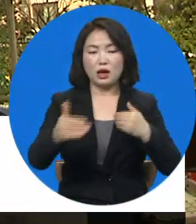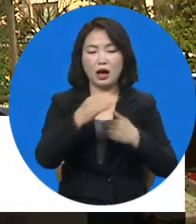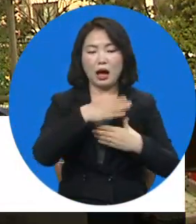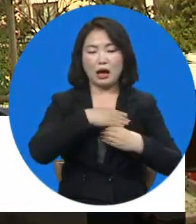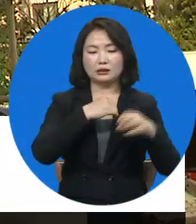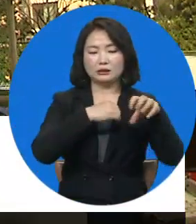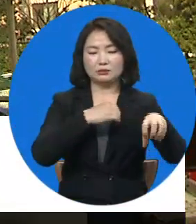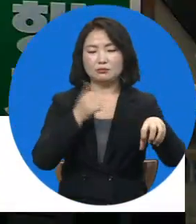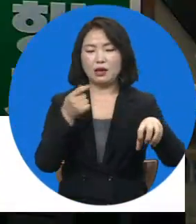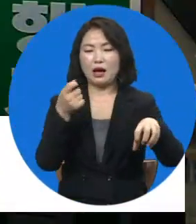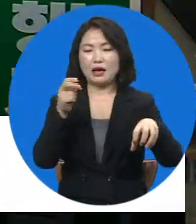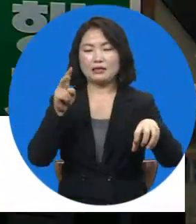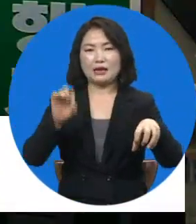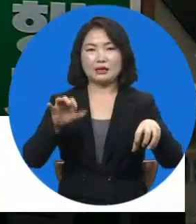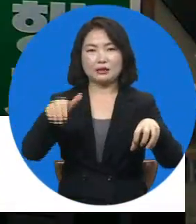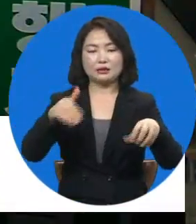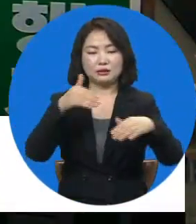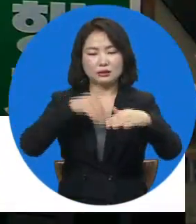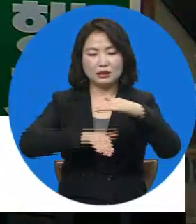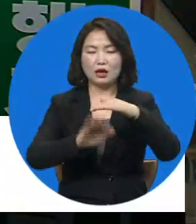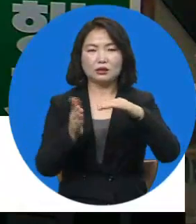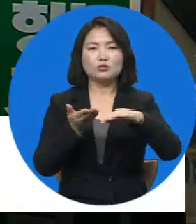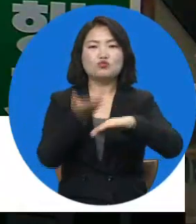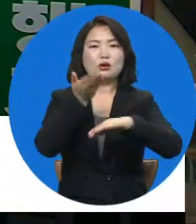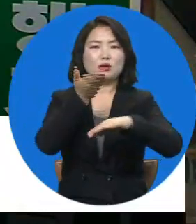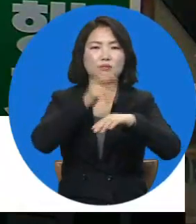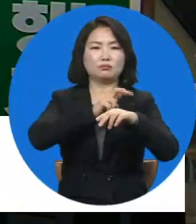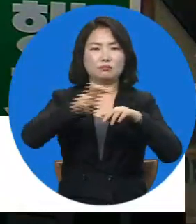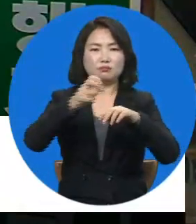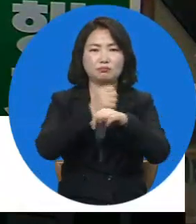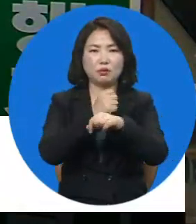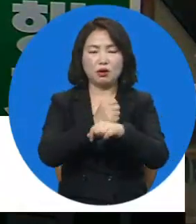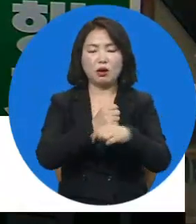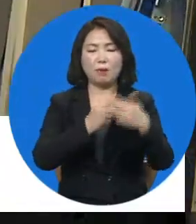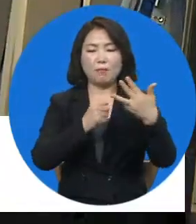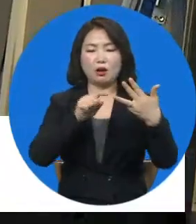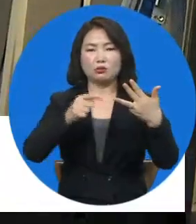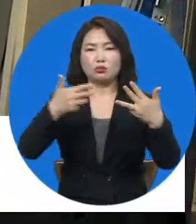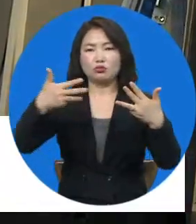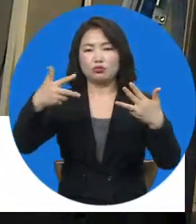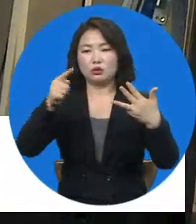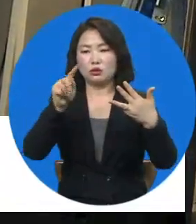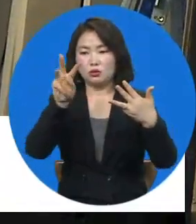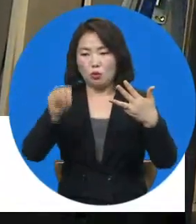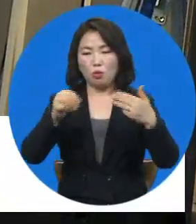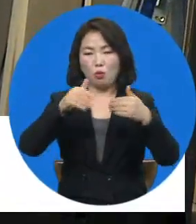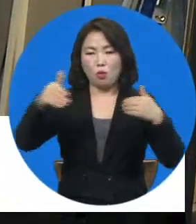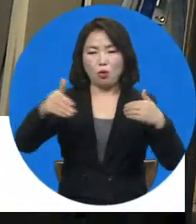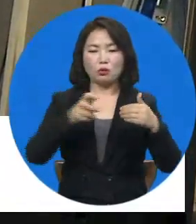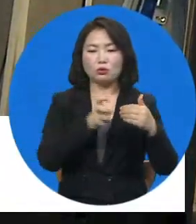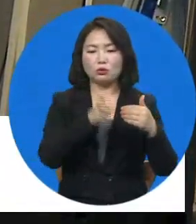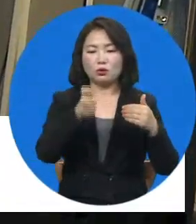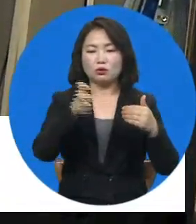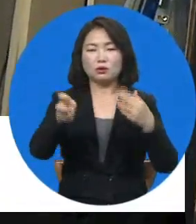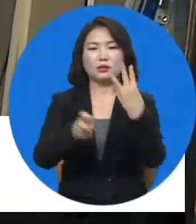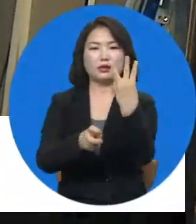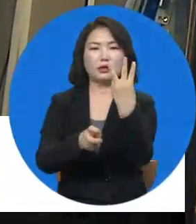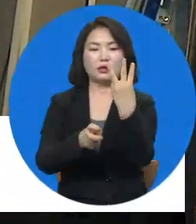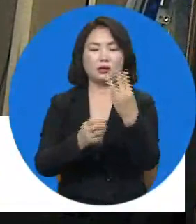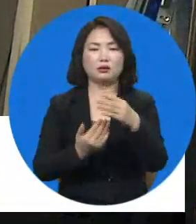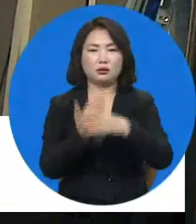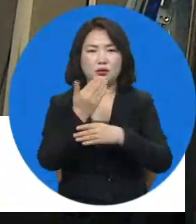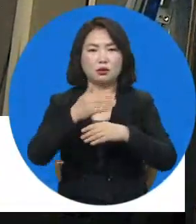아닌 심해서 하향은 지아 가 아닌 지상으로 노선이 생기고 8.9 km 구간의 정거장 3개가